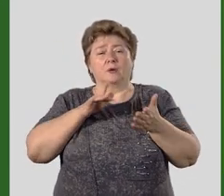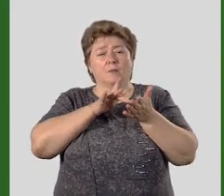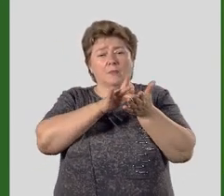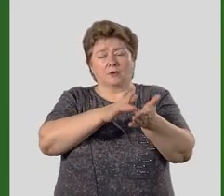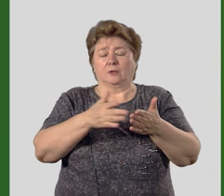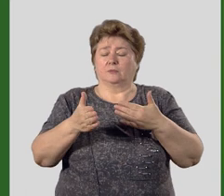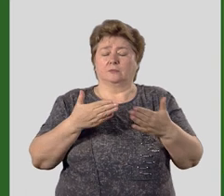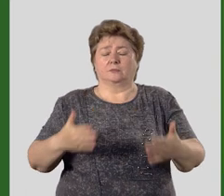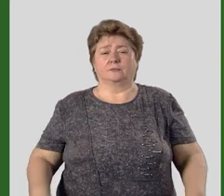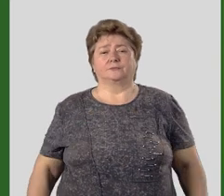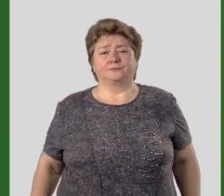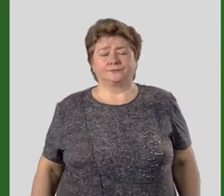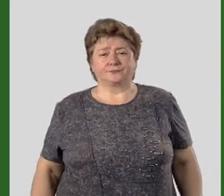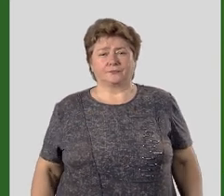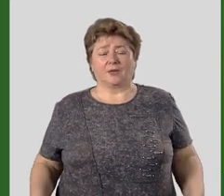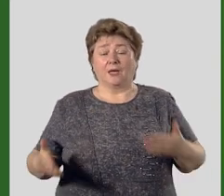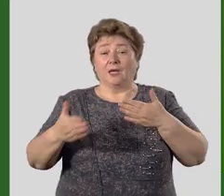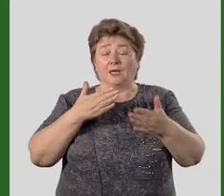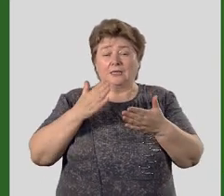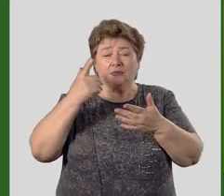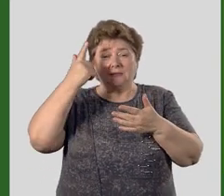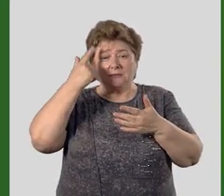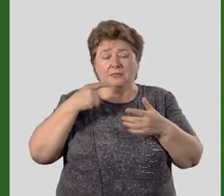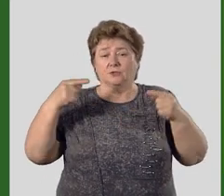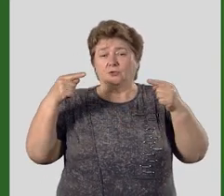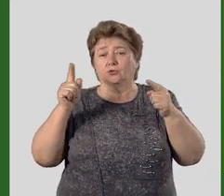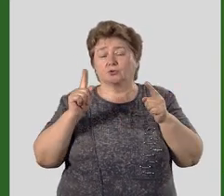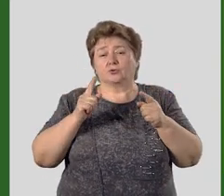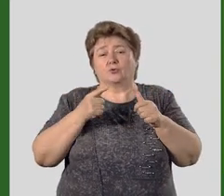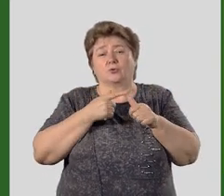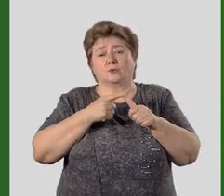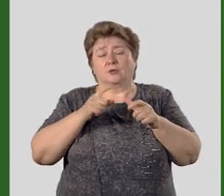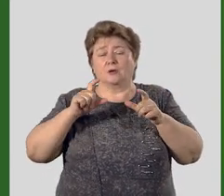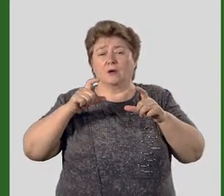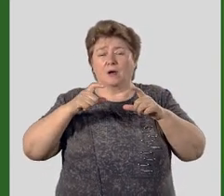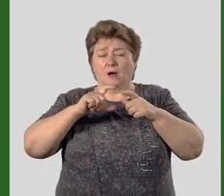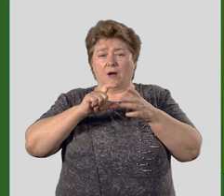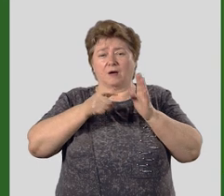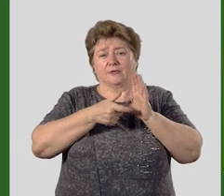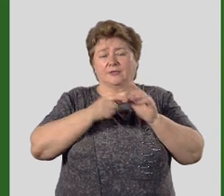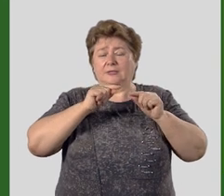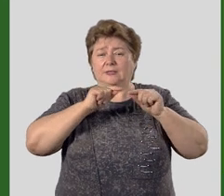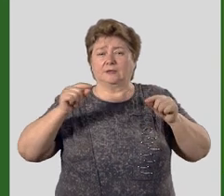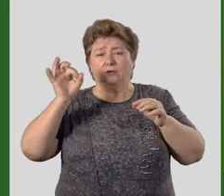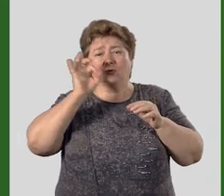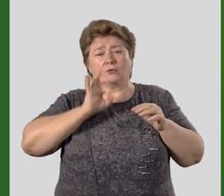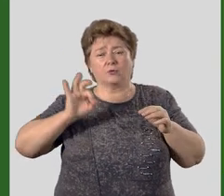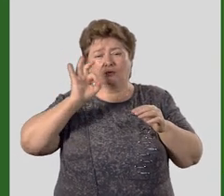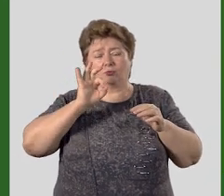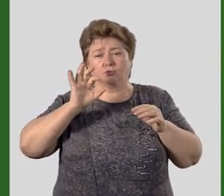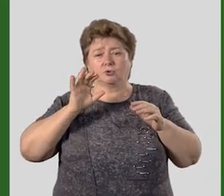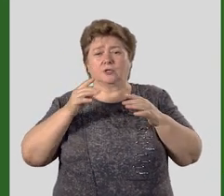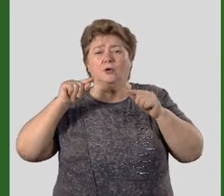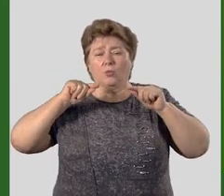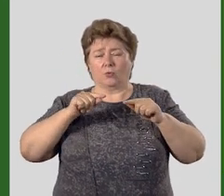похода или путешествия, если знать, что означают квадратики, линии, кружочки,